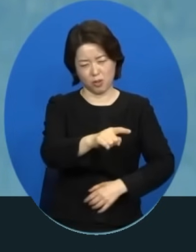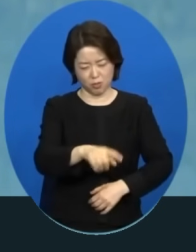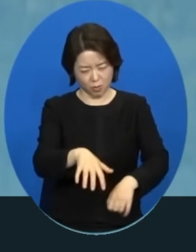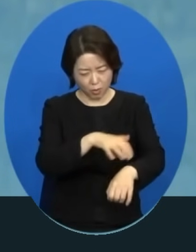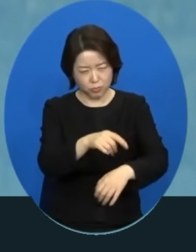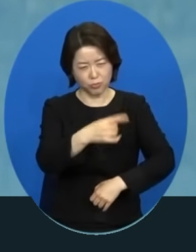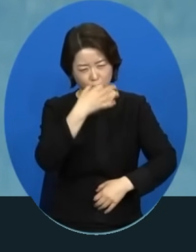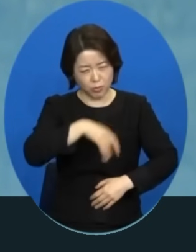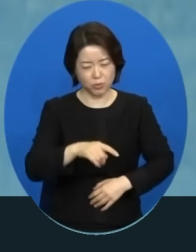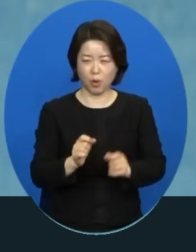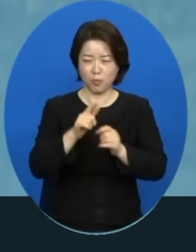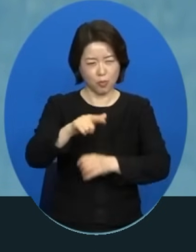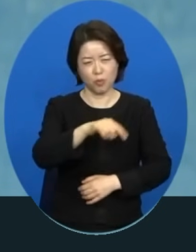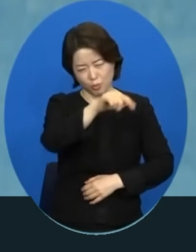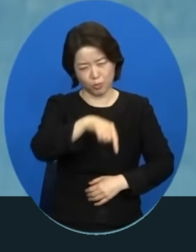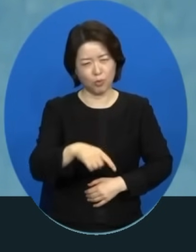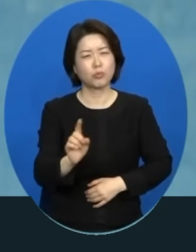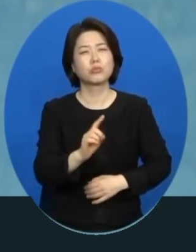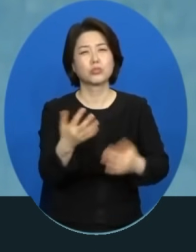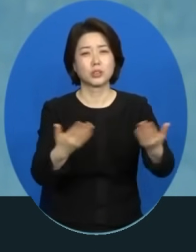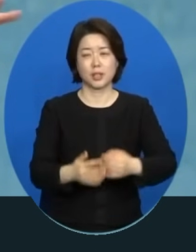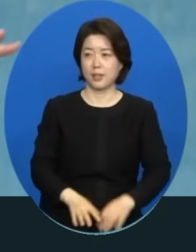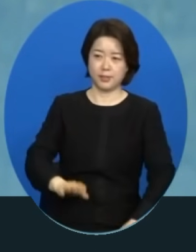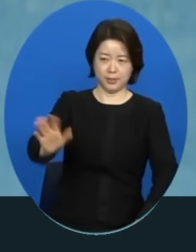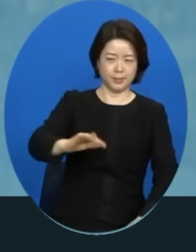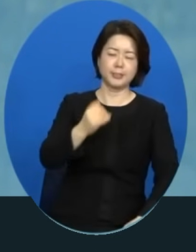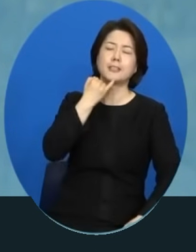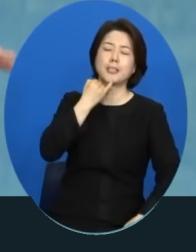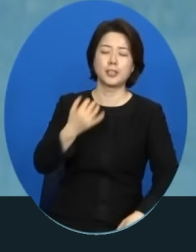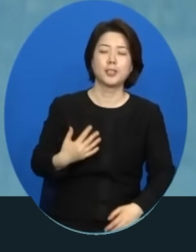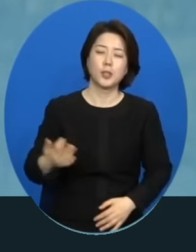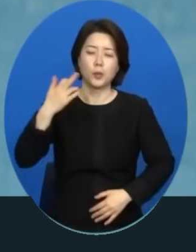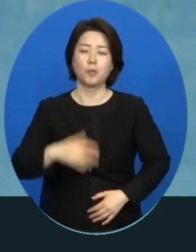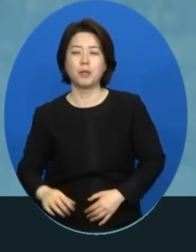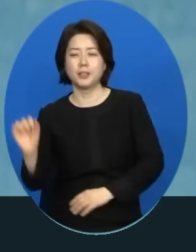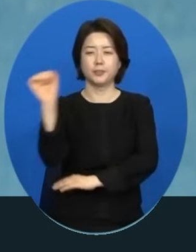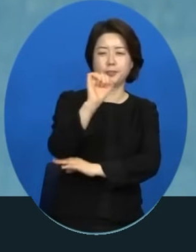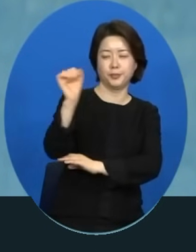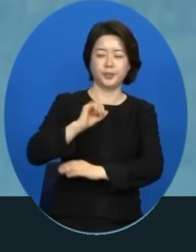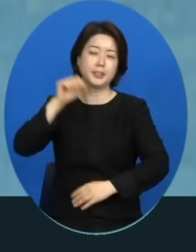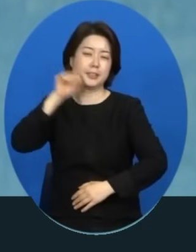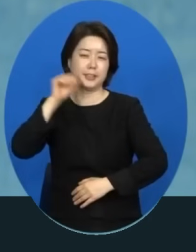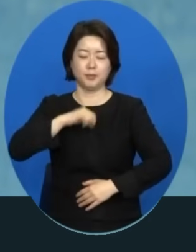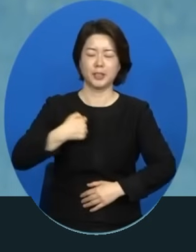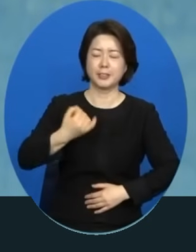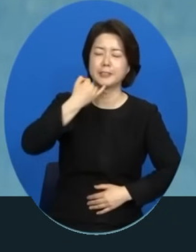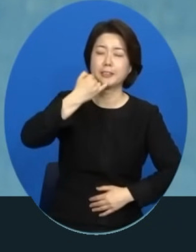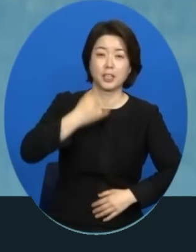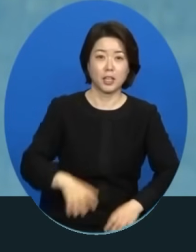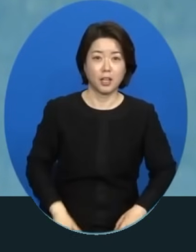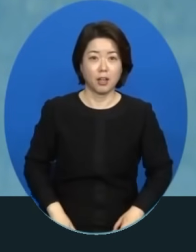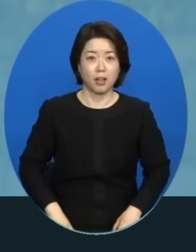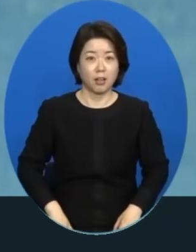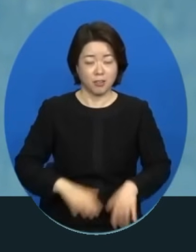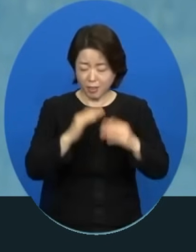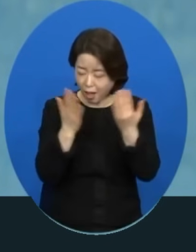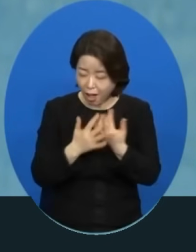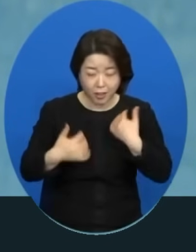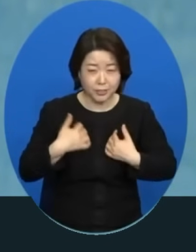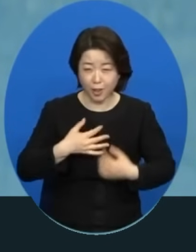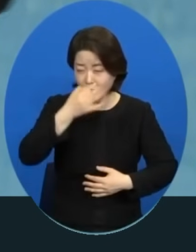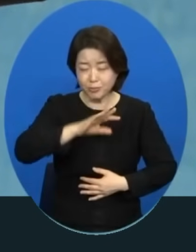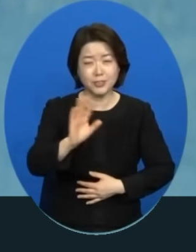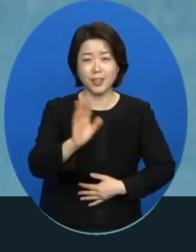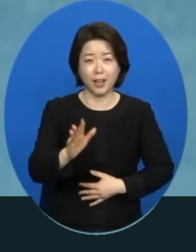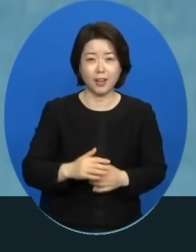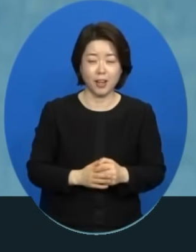데려다 주느라 너무 멀리 오는 거 아니야? 아, 오빠는 운전이 취미야 이러면서 막 그런 거 있잖아요. 막 즐거운 거예요. 그게 그 시간도